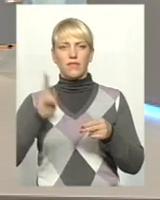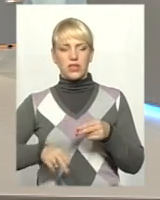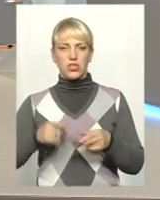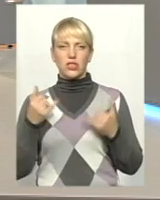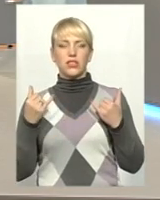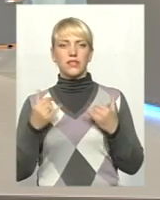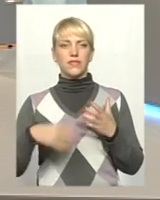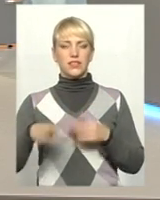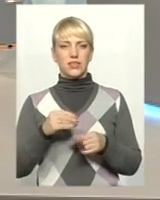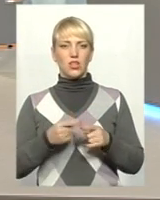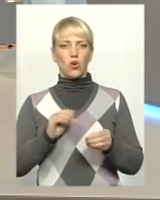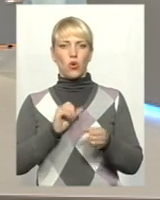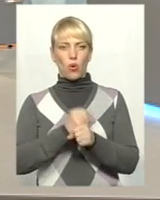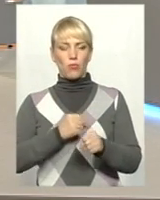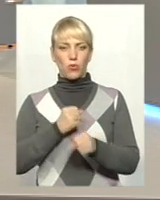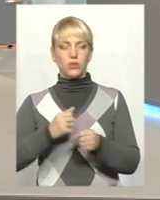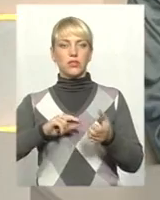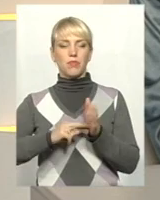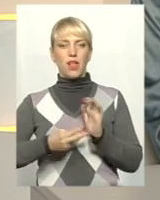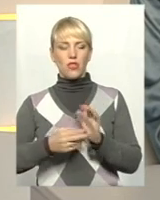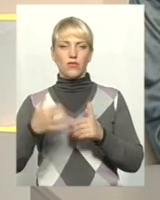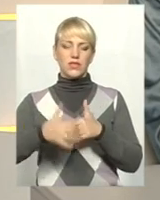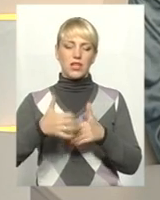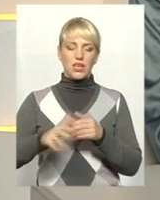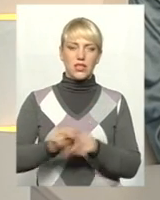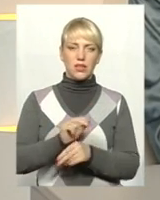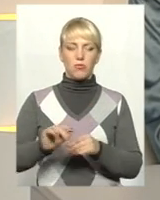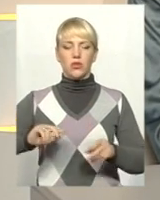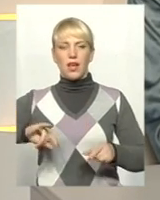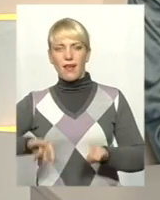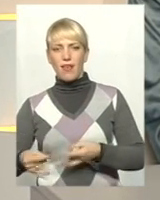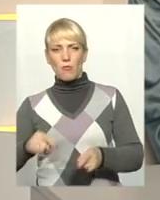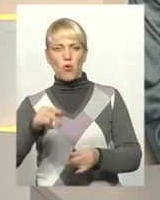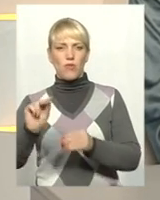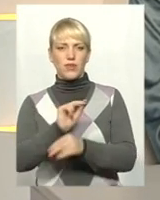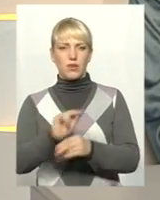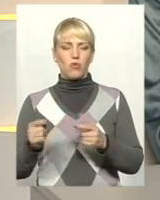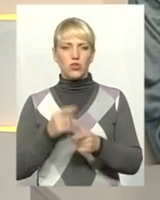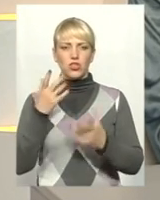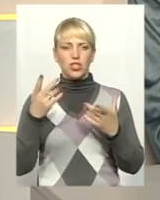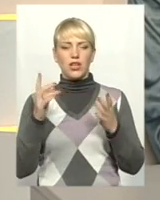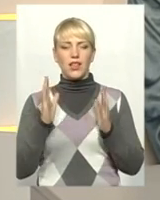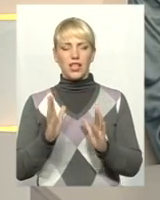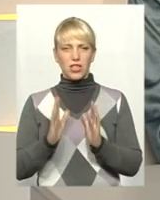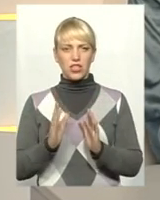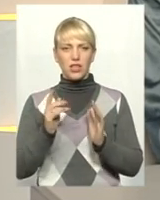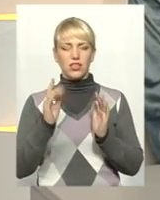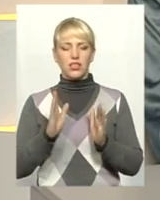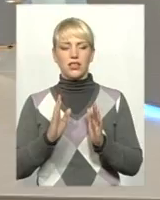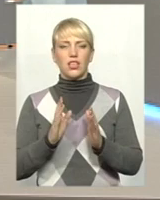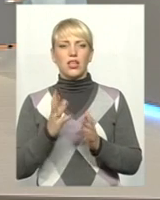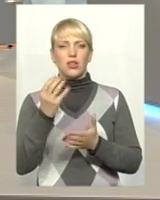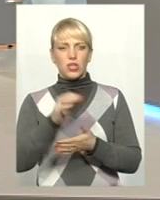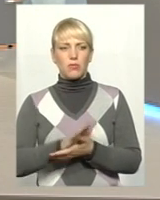всі роботи, планові, середні ремонти, ямкові ремонти, чи вони ще лише в розпалі з